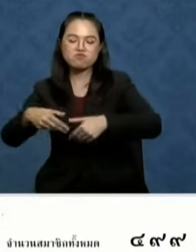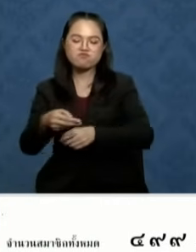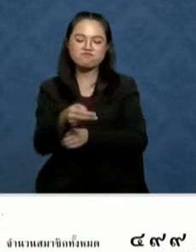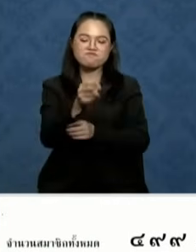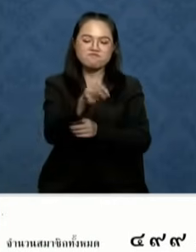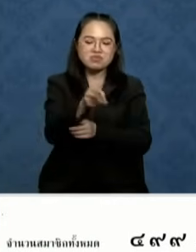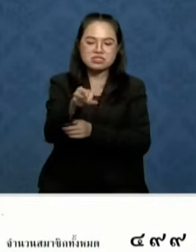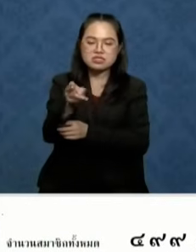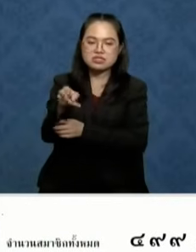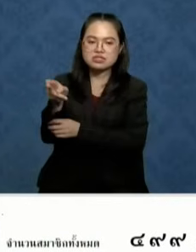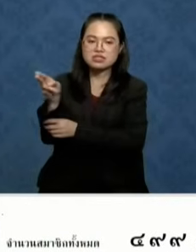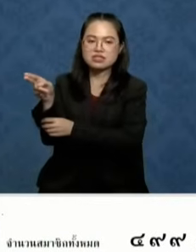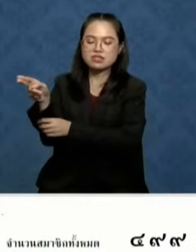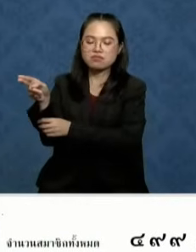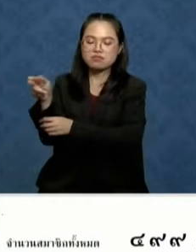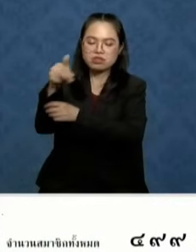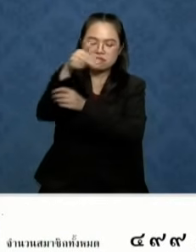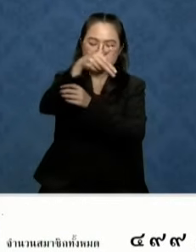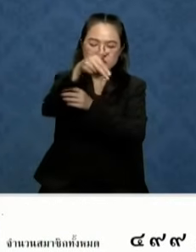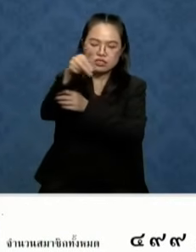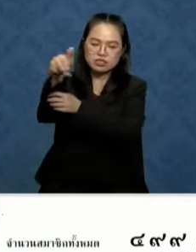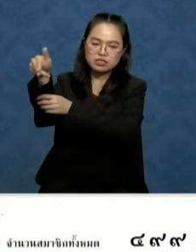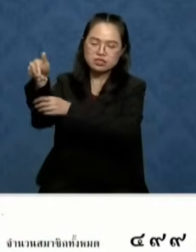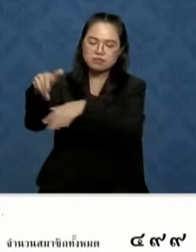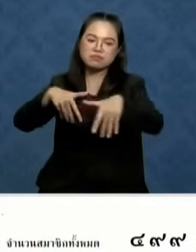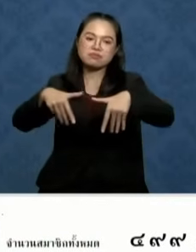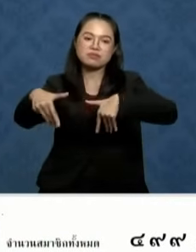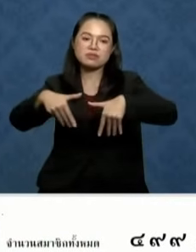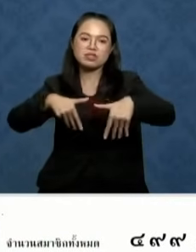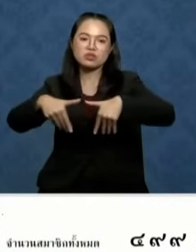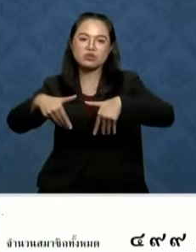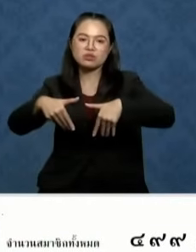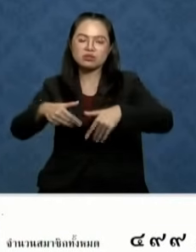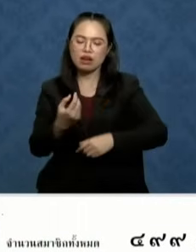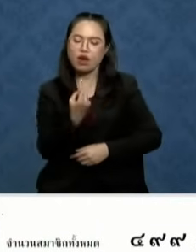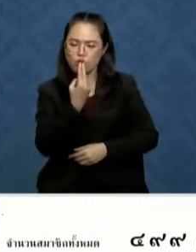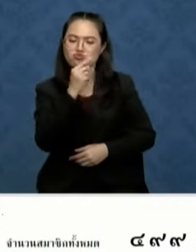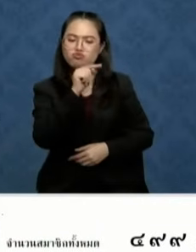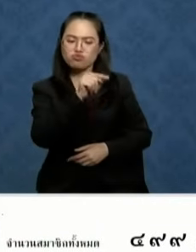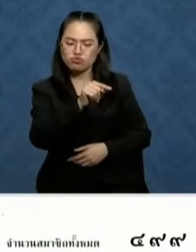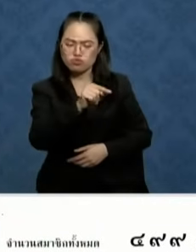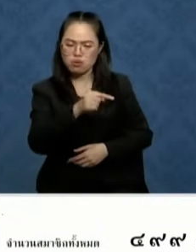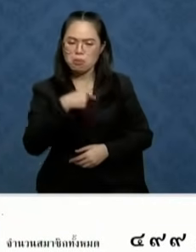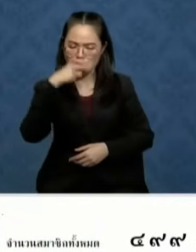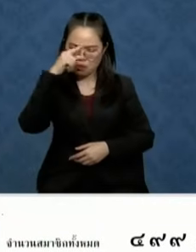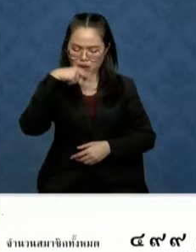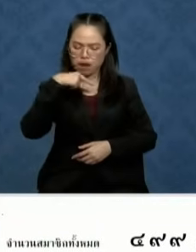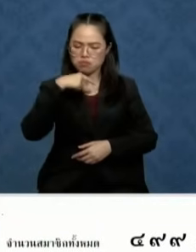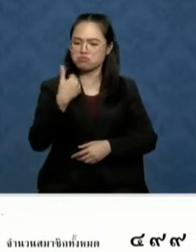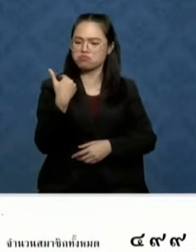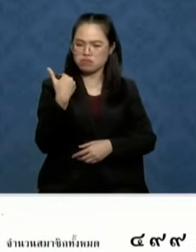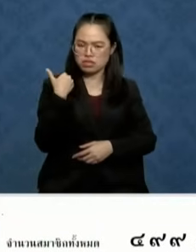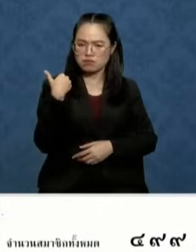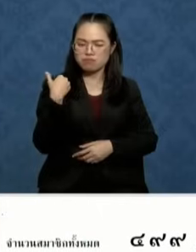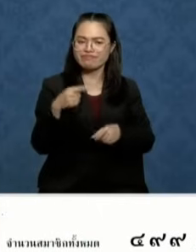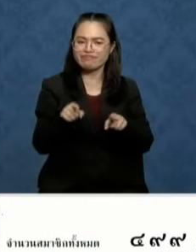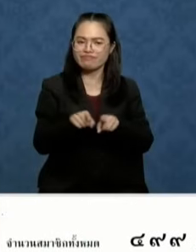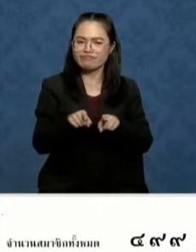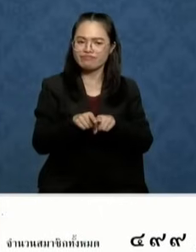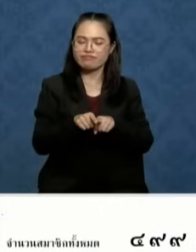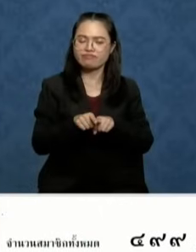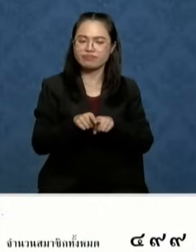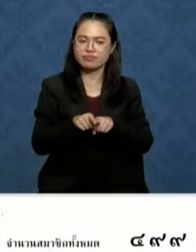หมายนะครับทางอากาศซึ่งในหลายกรณีนะครับมีการล้ำแดนที่ประเทศไทยด้วยซ้ำไป